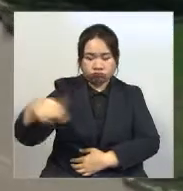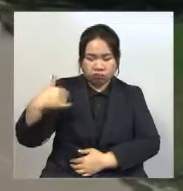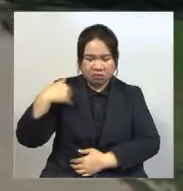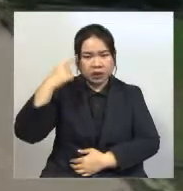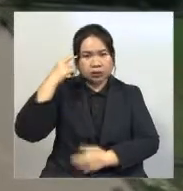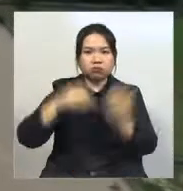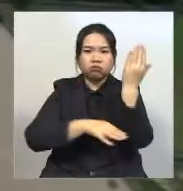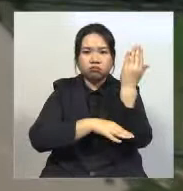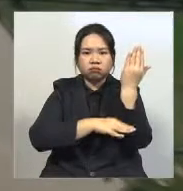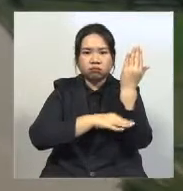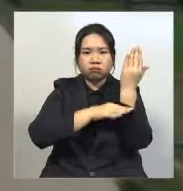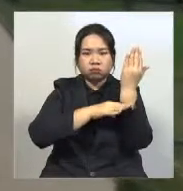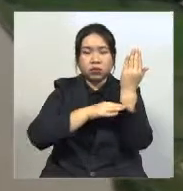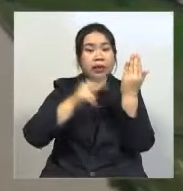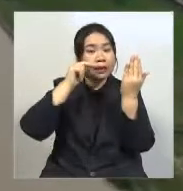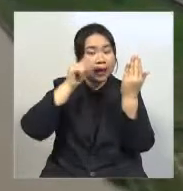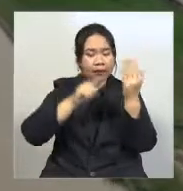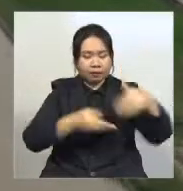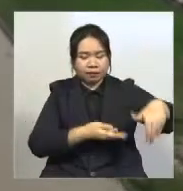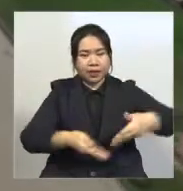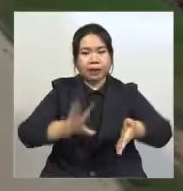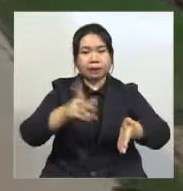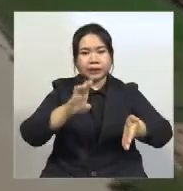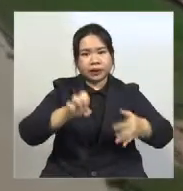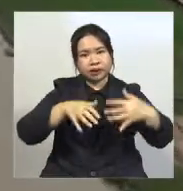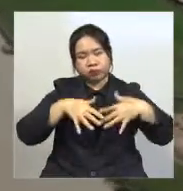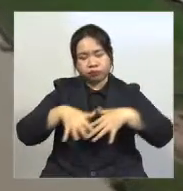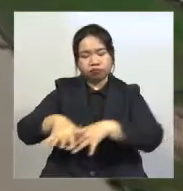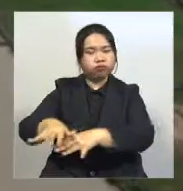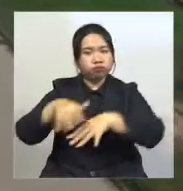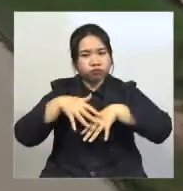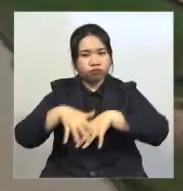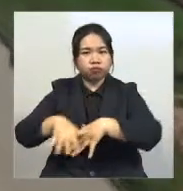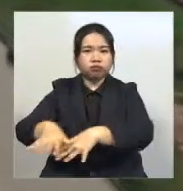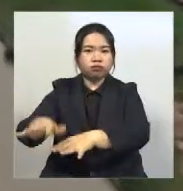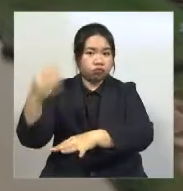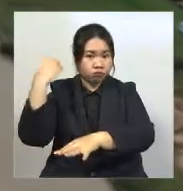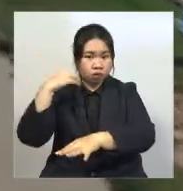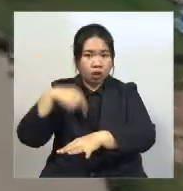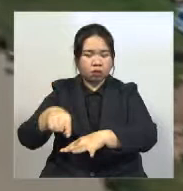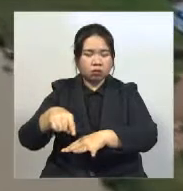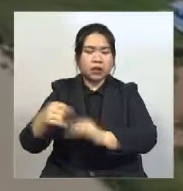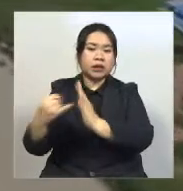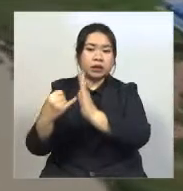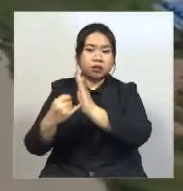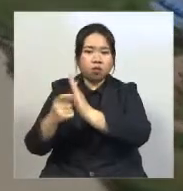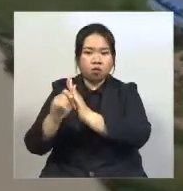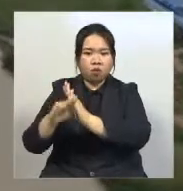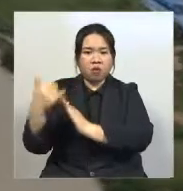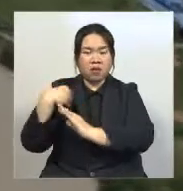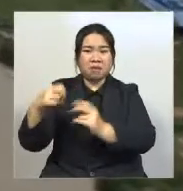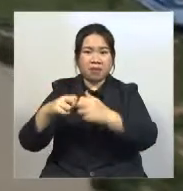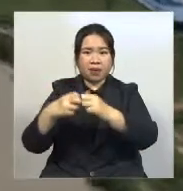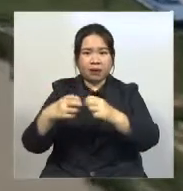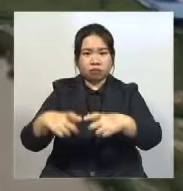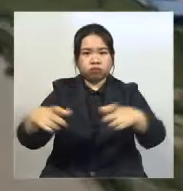งขึ้นโดยมีปริมาณน้ำจากแม่น้ำชีไหลมาสมทบอย่างต่อเนื่องค่ะซึ่งก็จะทำให้จังหวัดอุบลราชธานีมีพื้นที่ประสบอุ